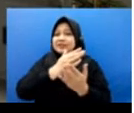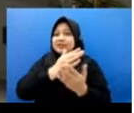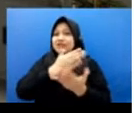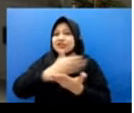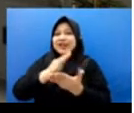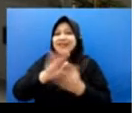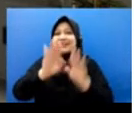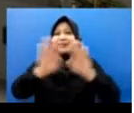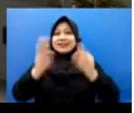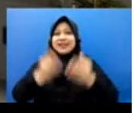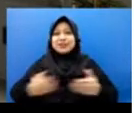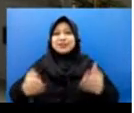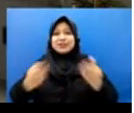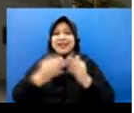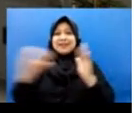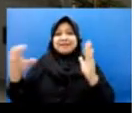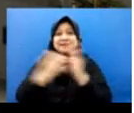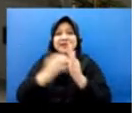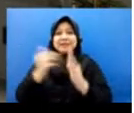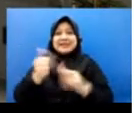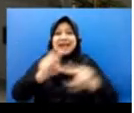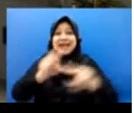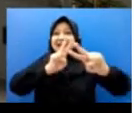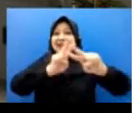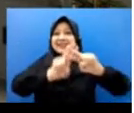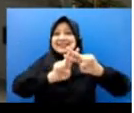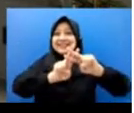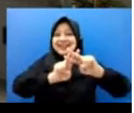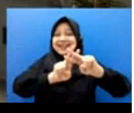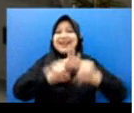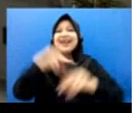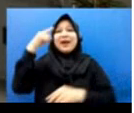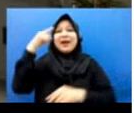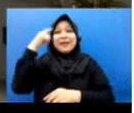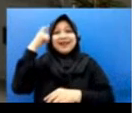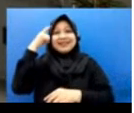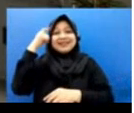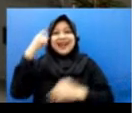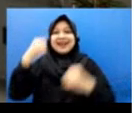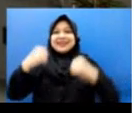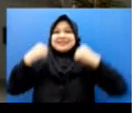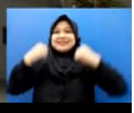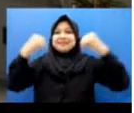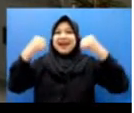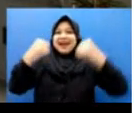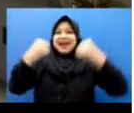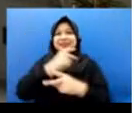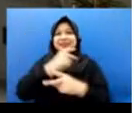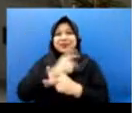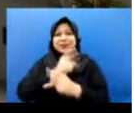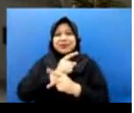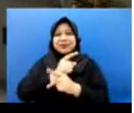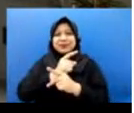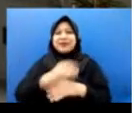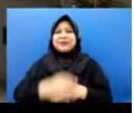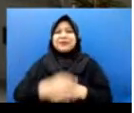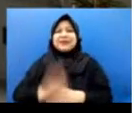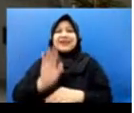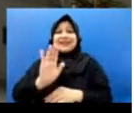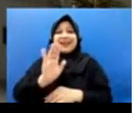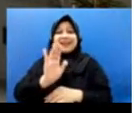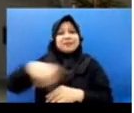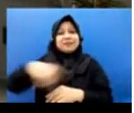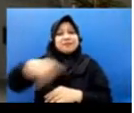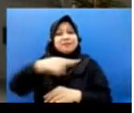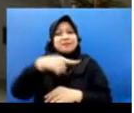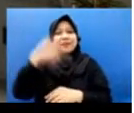hashtagnya adalah Belajar Semangat Guru. Jadi nanti kita semua bisa saling belajar, bisa